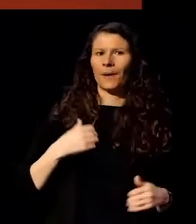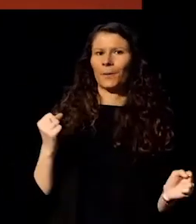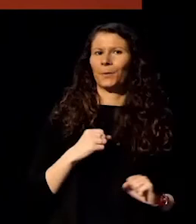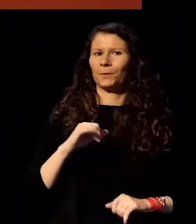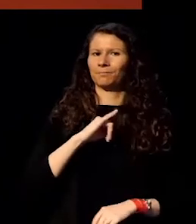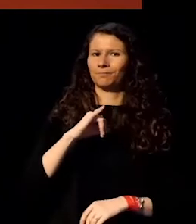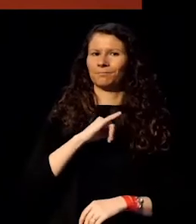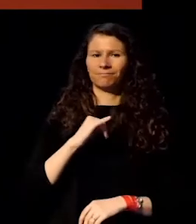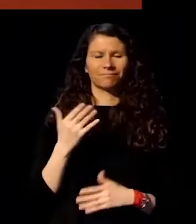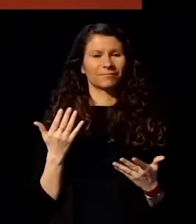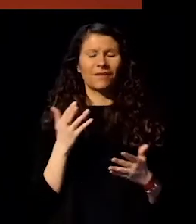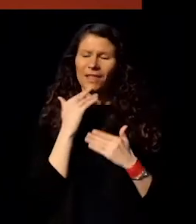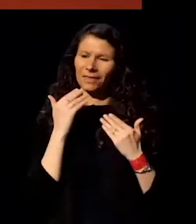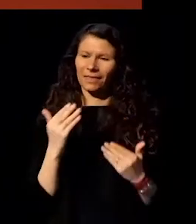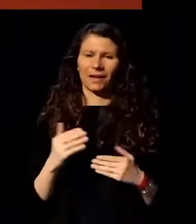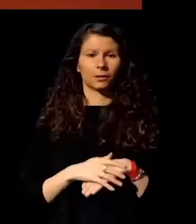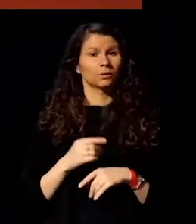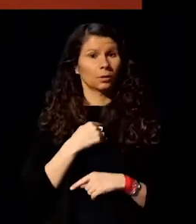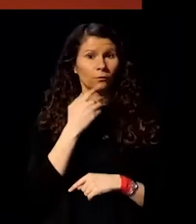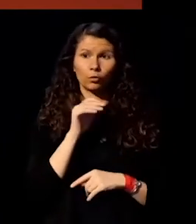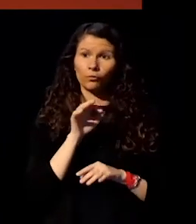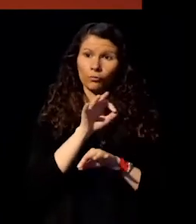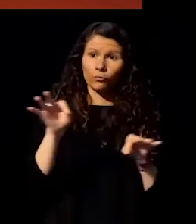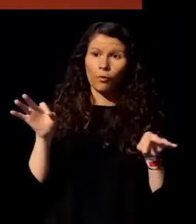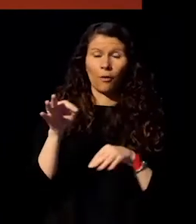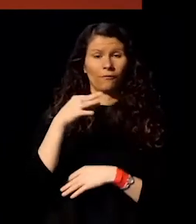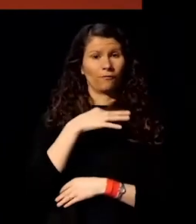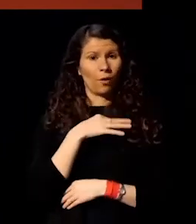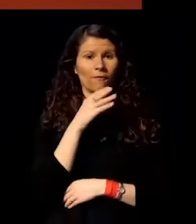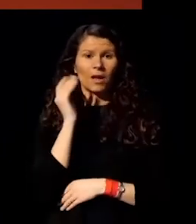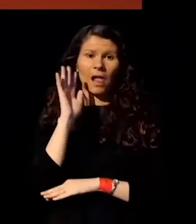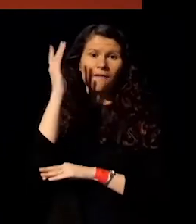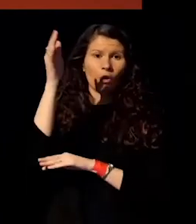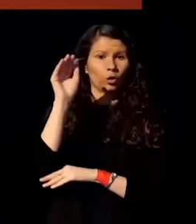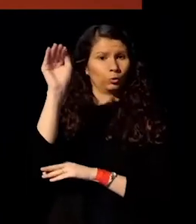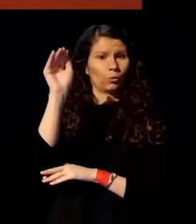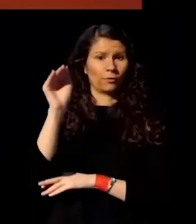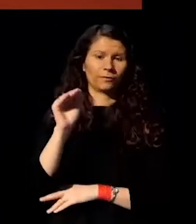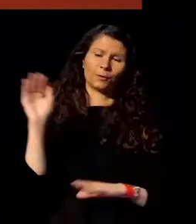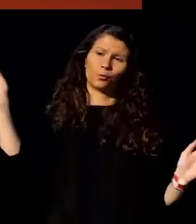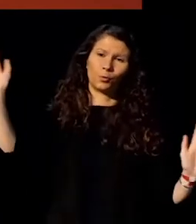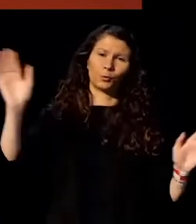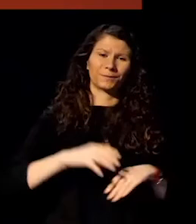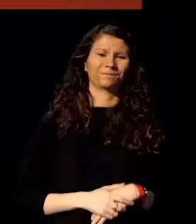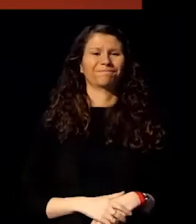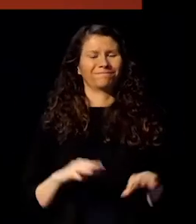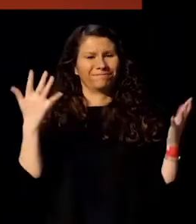euch und uns viel Erfolg für die Zukunft. Macht's gut.